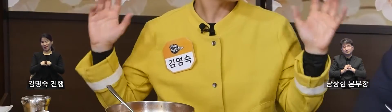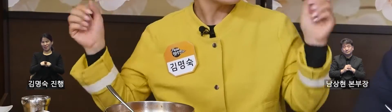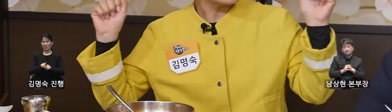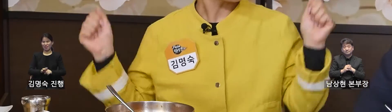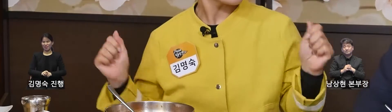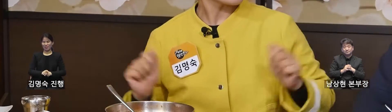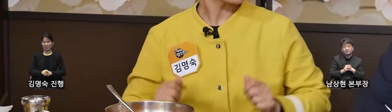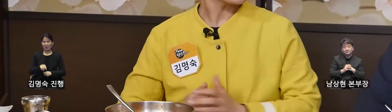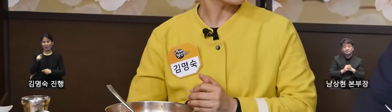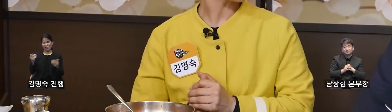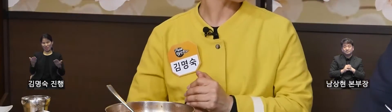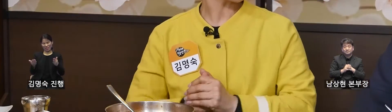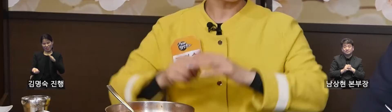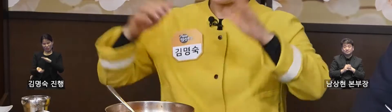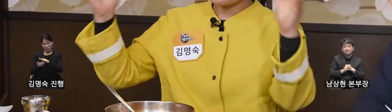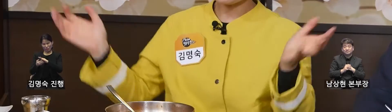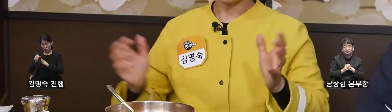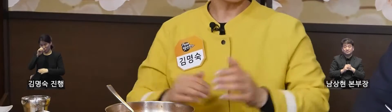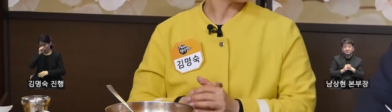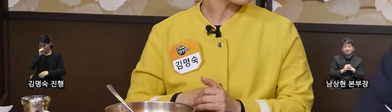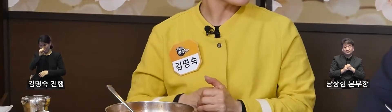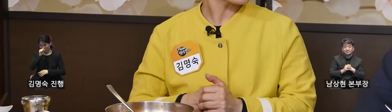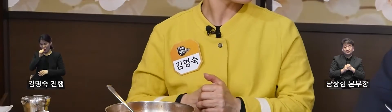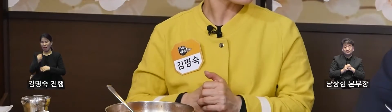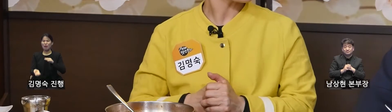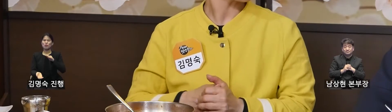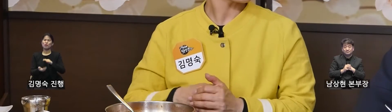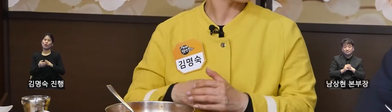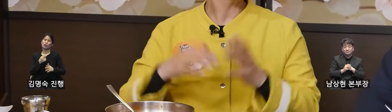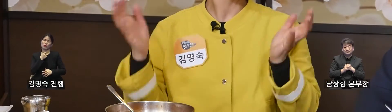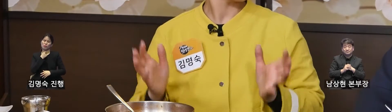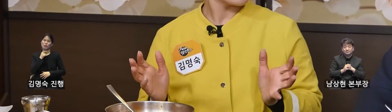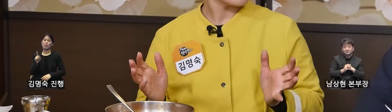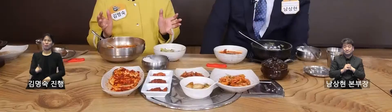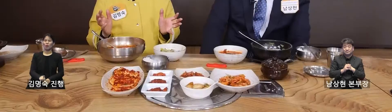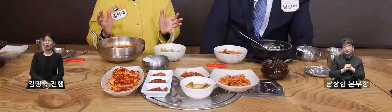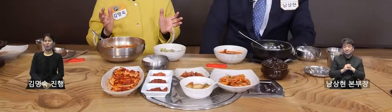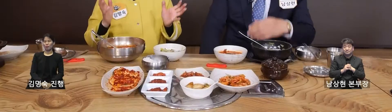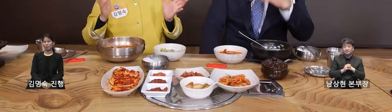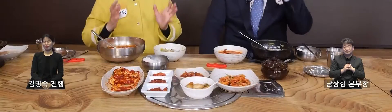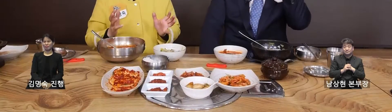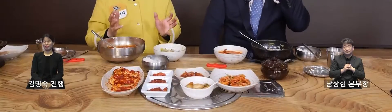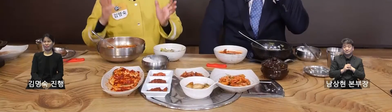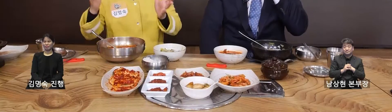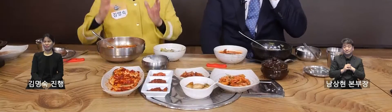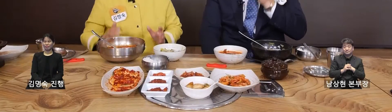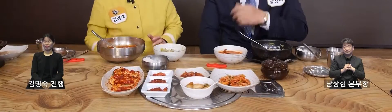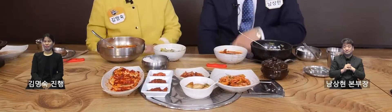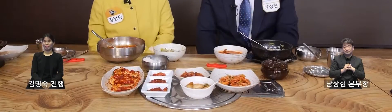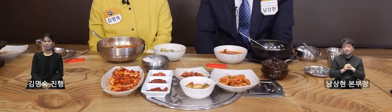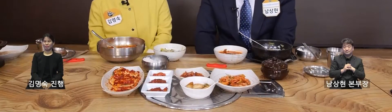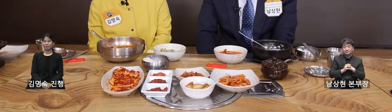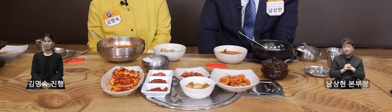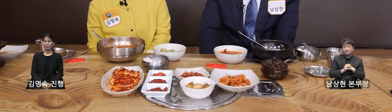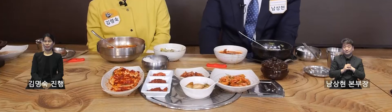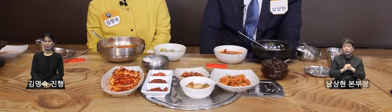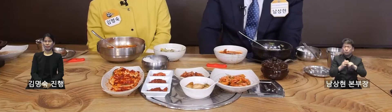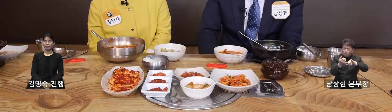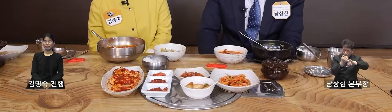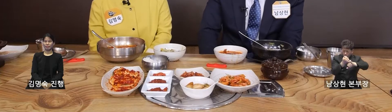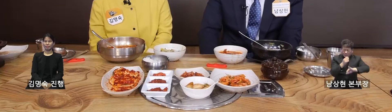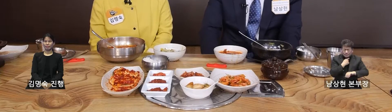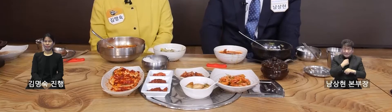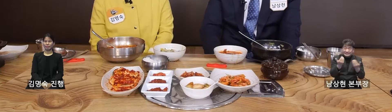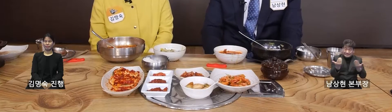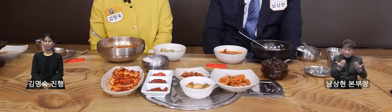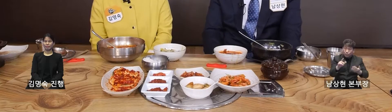막 이런 게 좀 있었으면 좋겠다. 이런 일들이 됐으면 좋겠다. 막 그런 거 있으시면. 네, 꼭 해보고 싶은